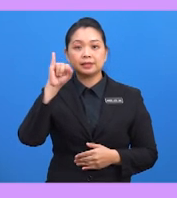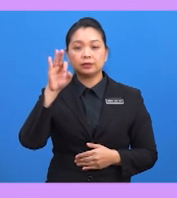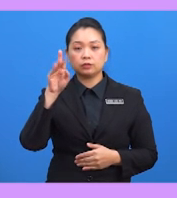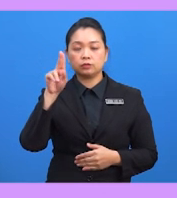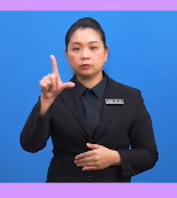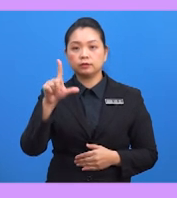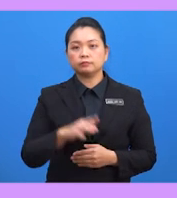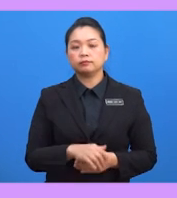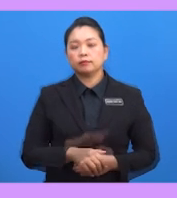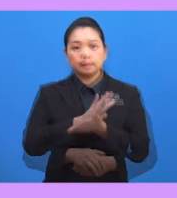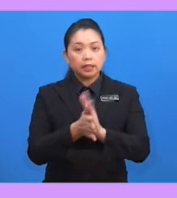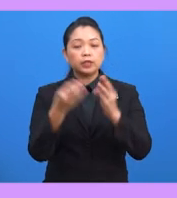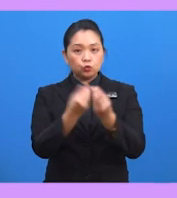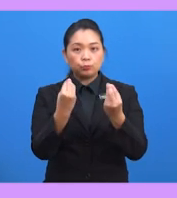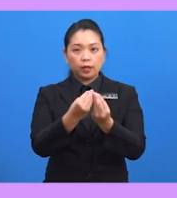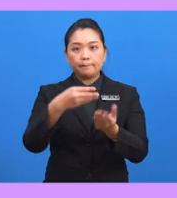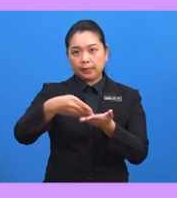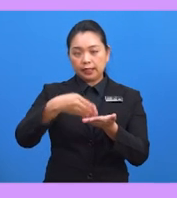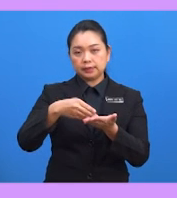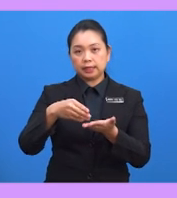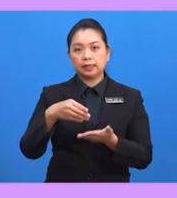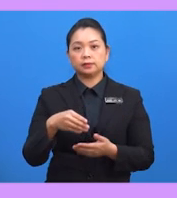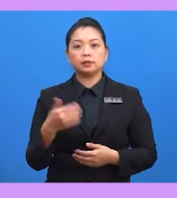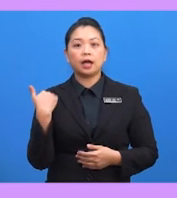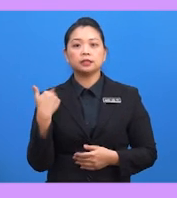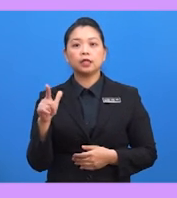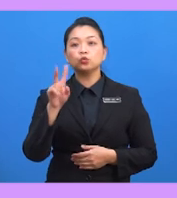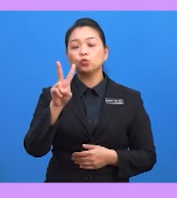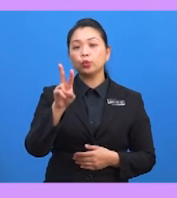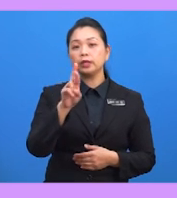Jadi, jumlah perbelanjaan Encik Saiful adalah